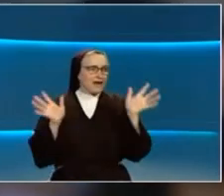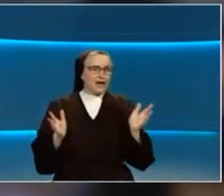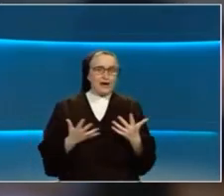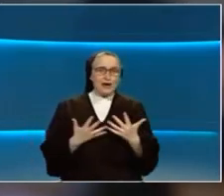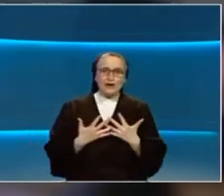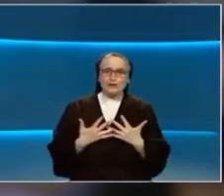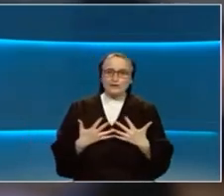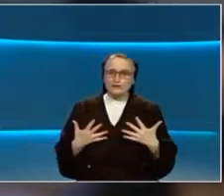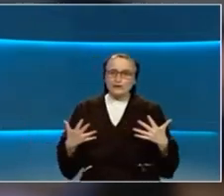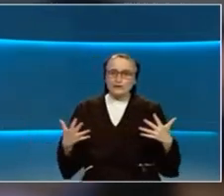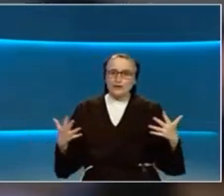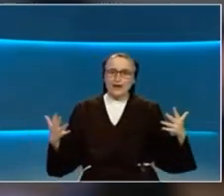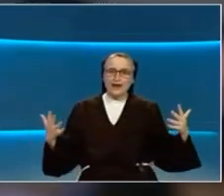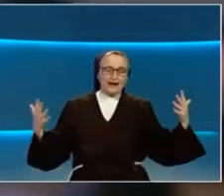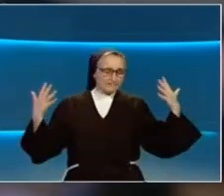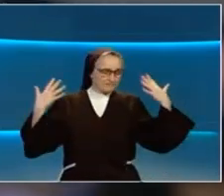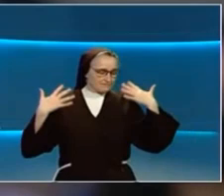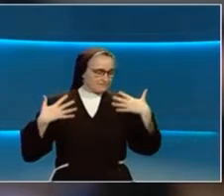induisti,